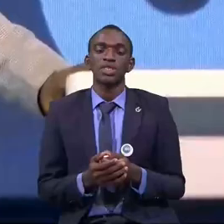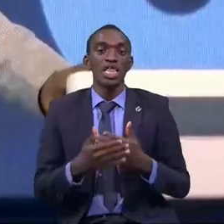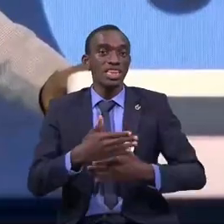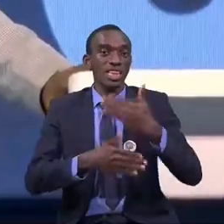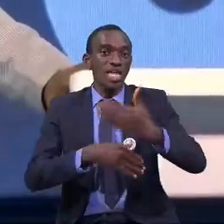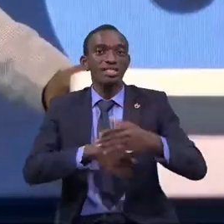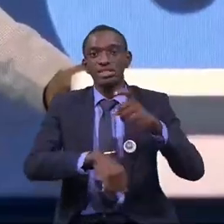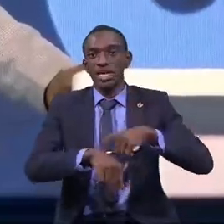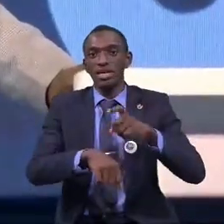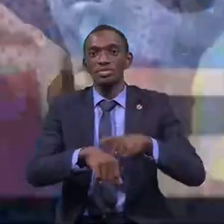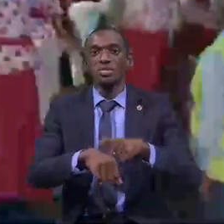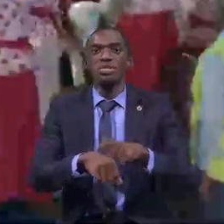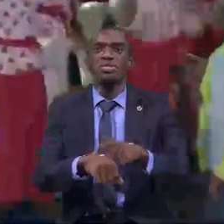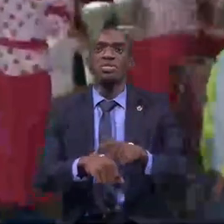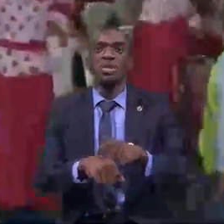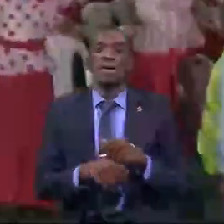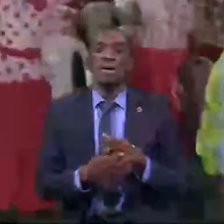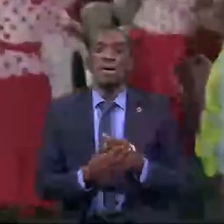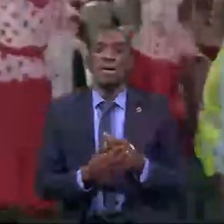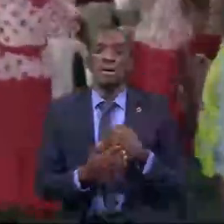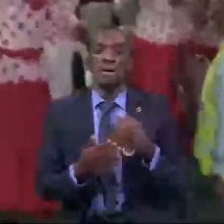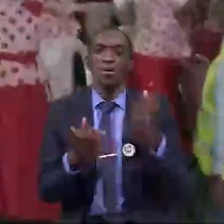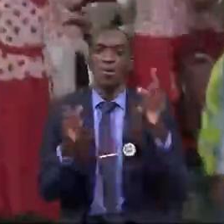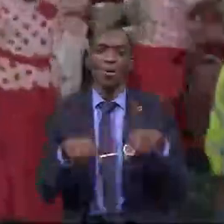la prochaine fois,